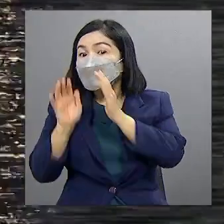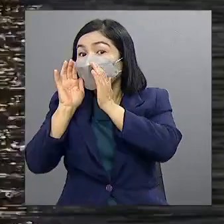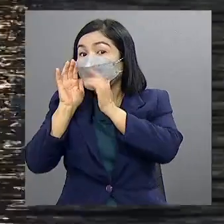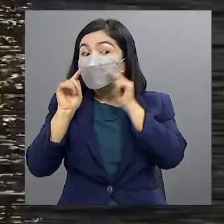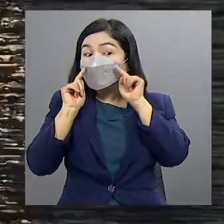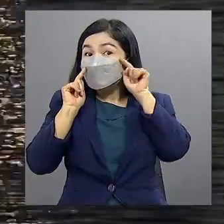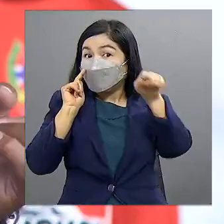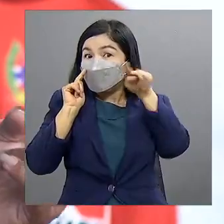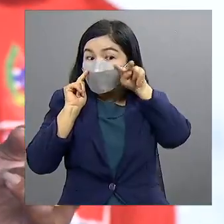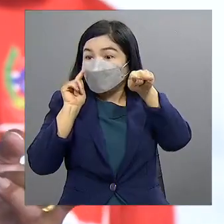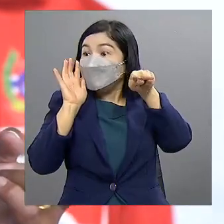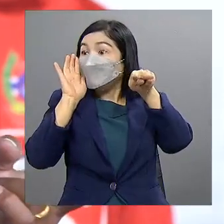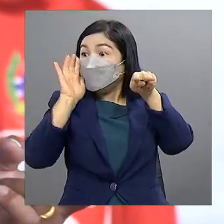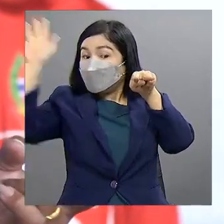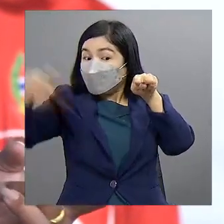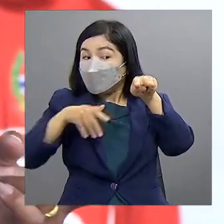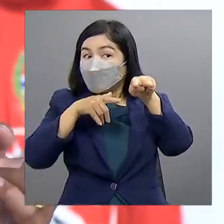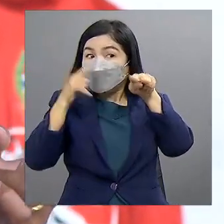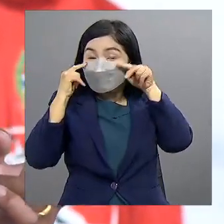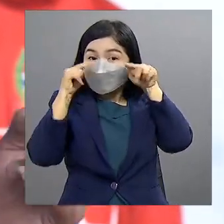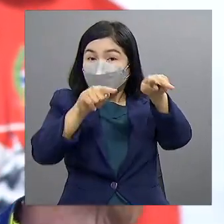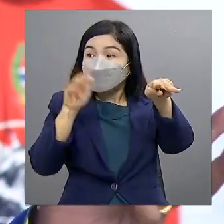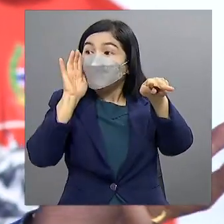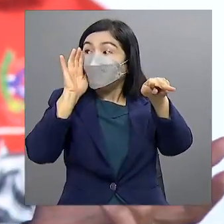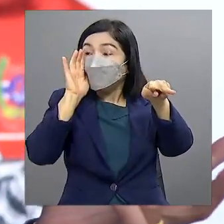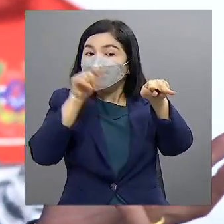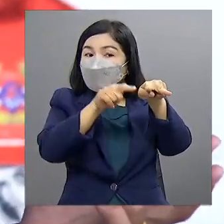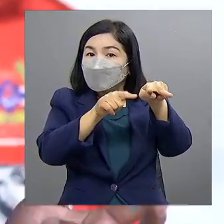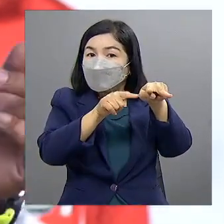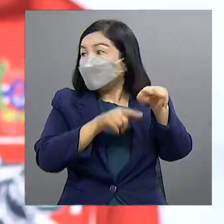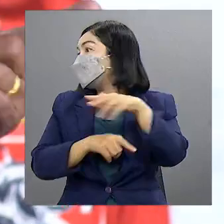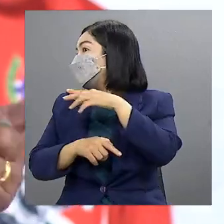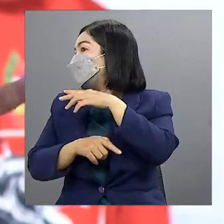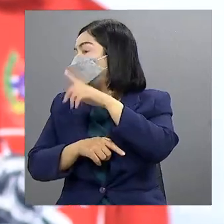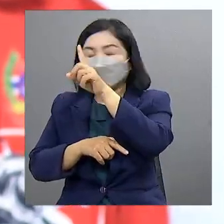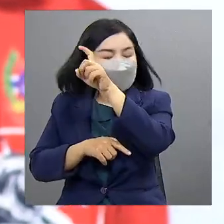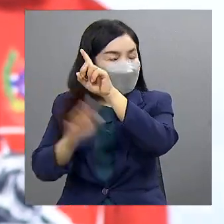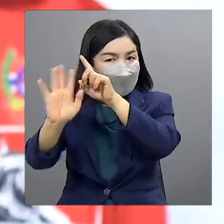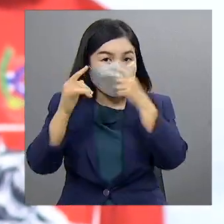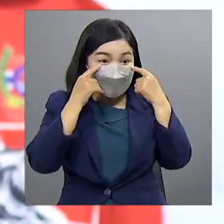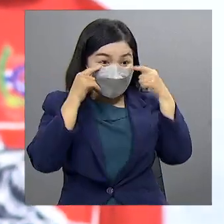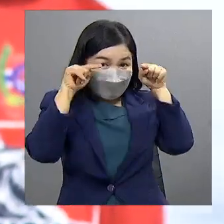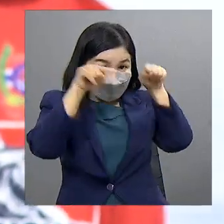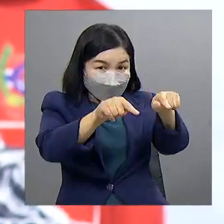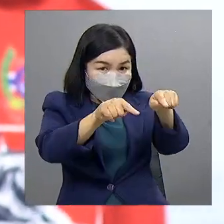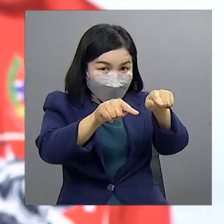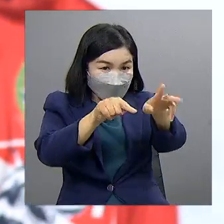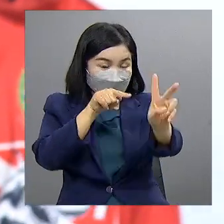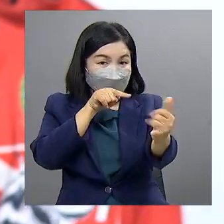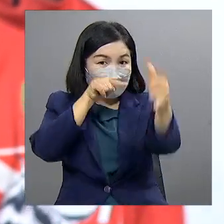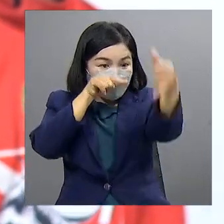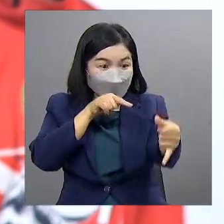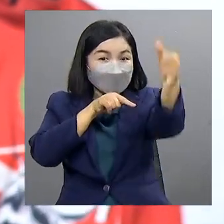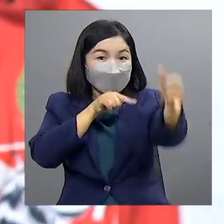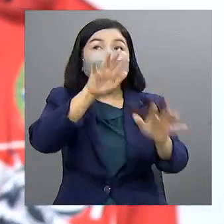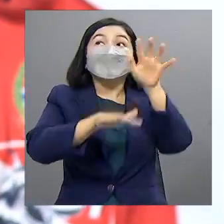จับจ้องเขาอยู่ครับใช้เสียงตะโกนไม่ใช่เราหันไปตะโกนเราใช้เสียงตะโกนแต่ตาเราจับจ้องน ะ ครับเราจะ